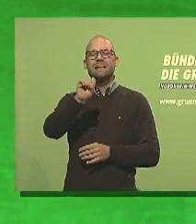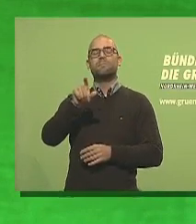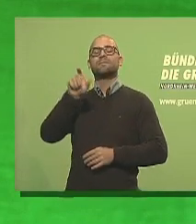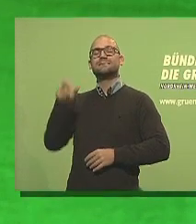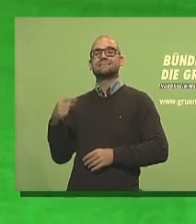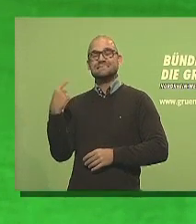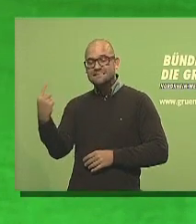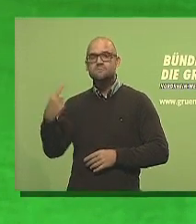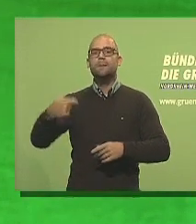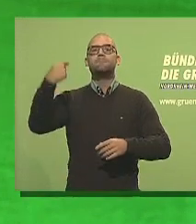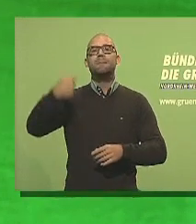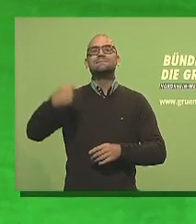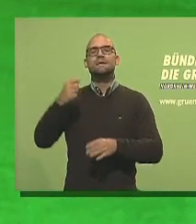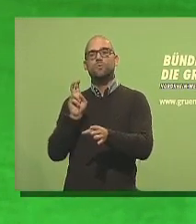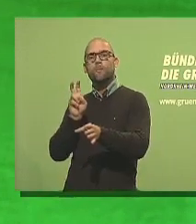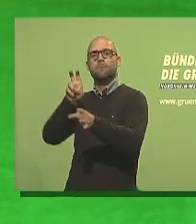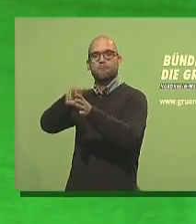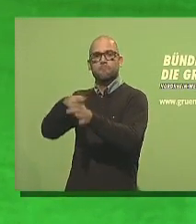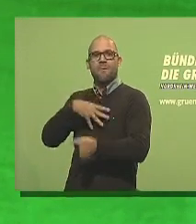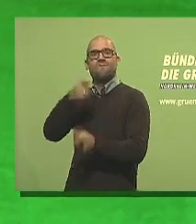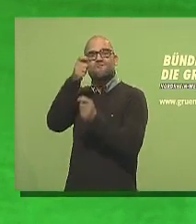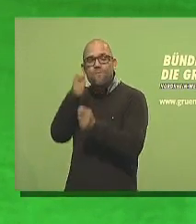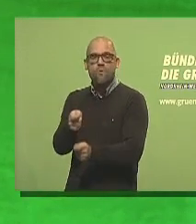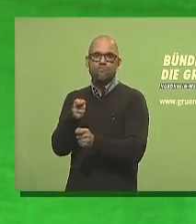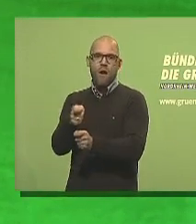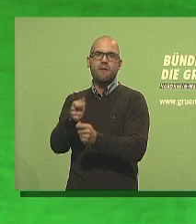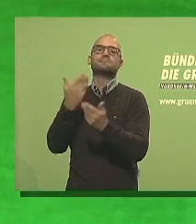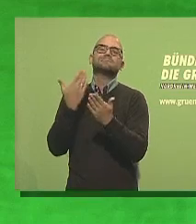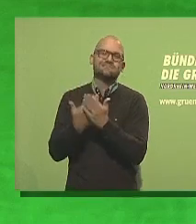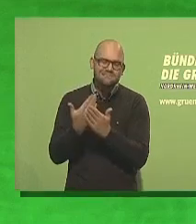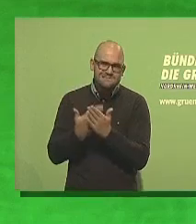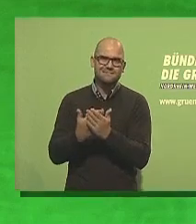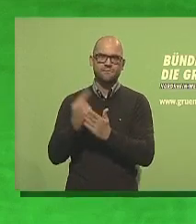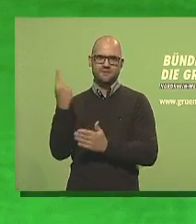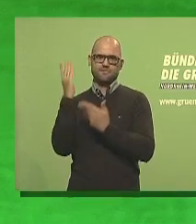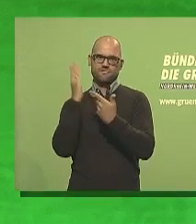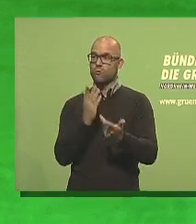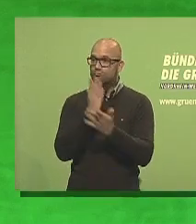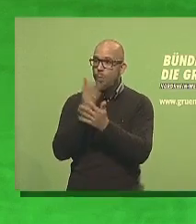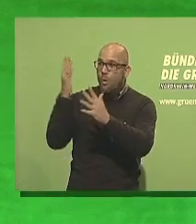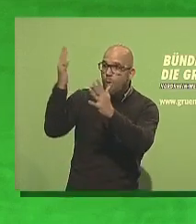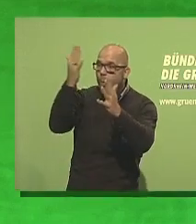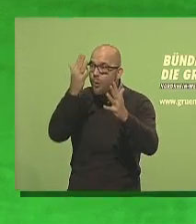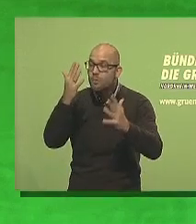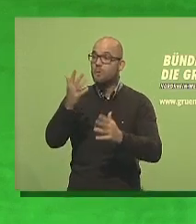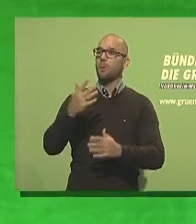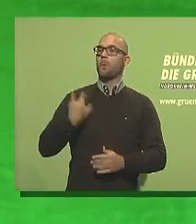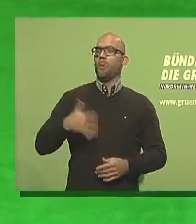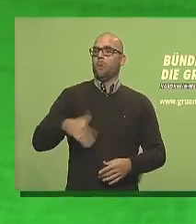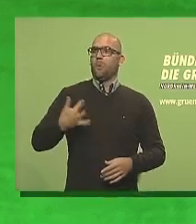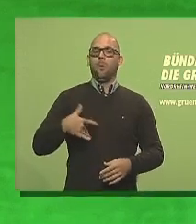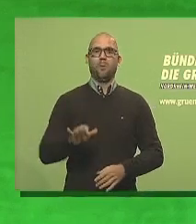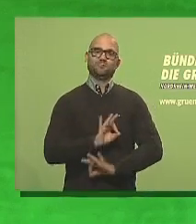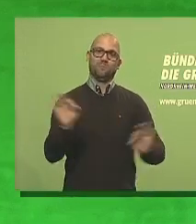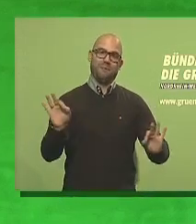des Präsidiums heute hier von euch. Oh, erste Applausstürme.